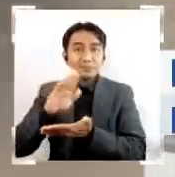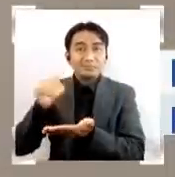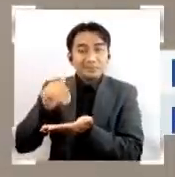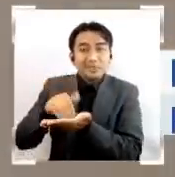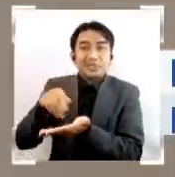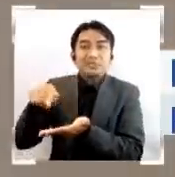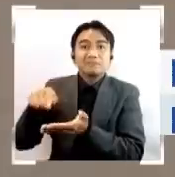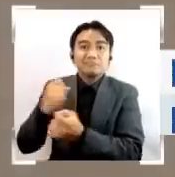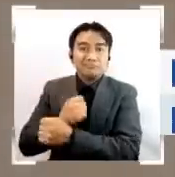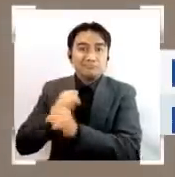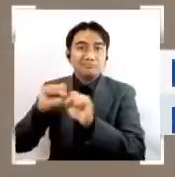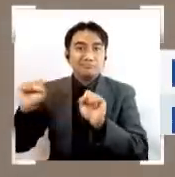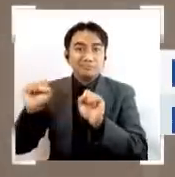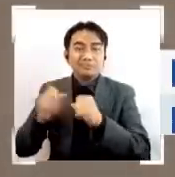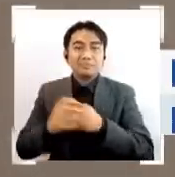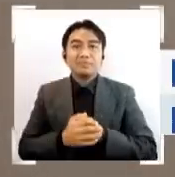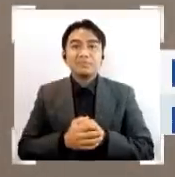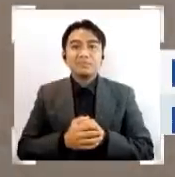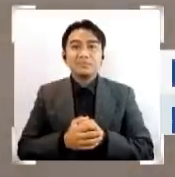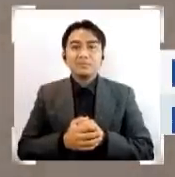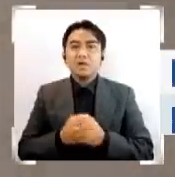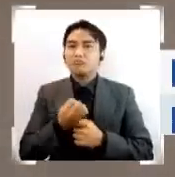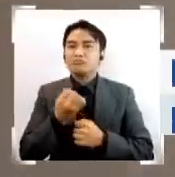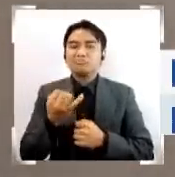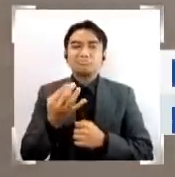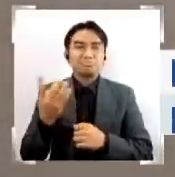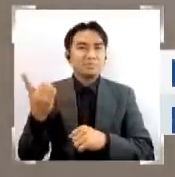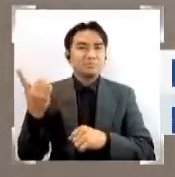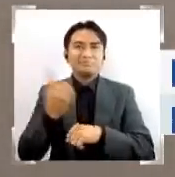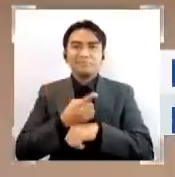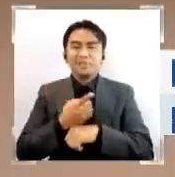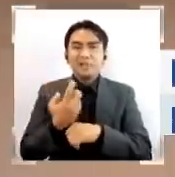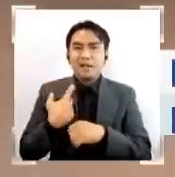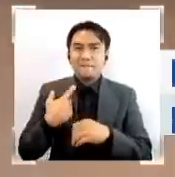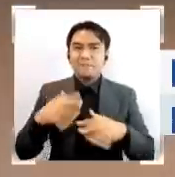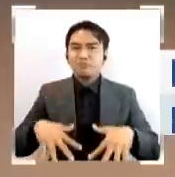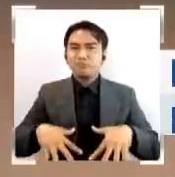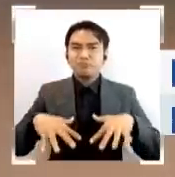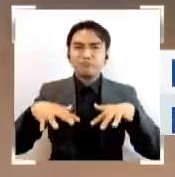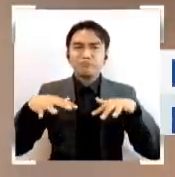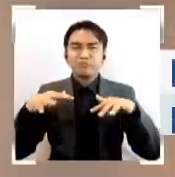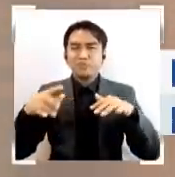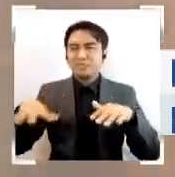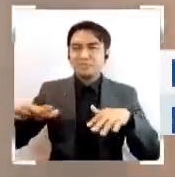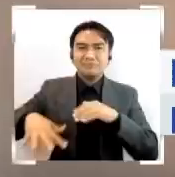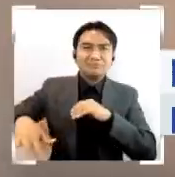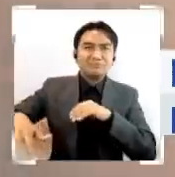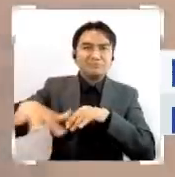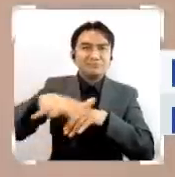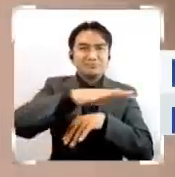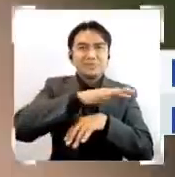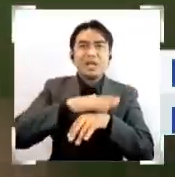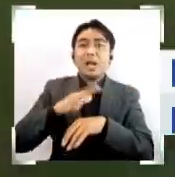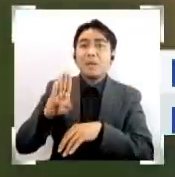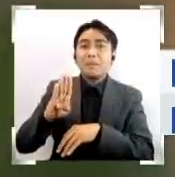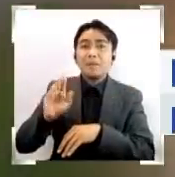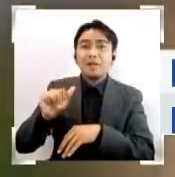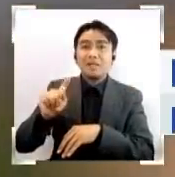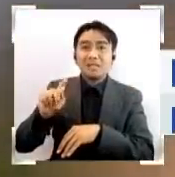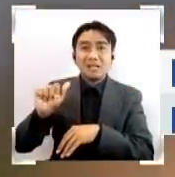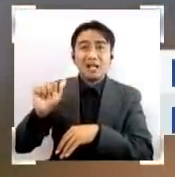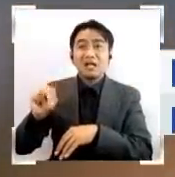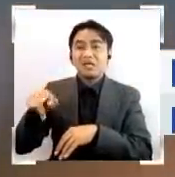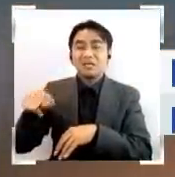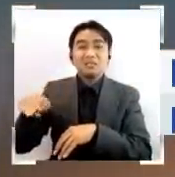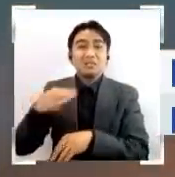Balanga. Ilang araw nang iniinda ng mga residente ang baha gaya sa paligid ng Bataan St. Joseph Hospital and